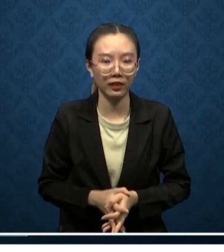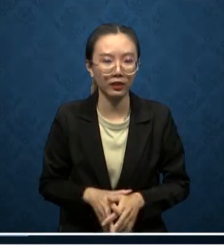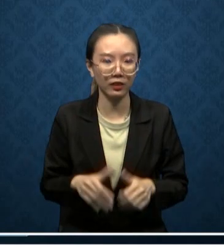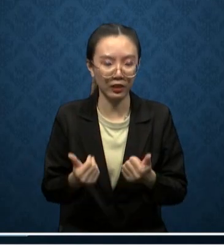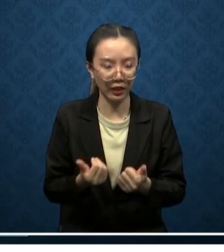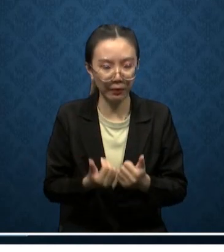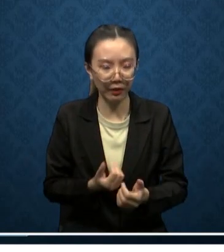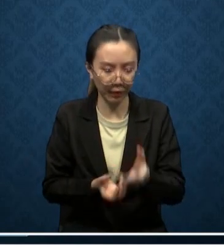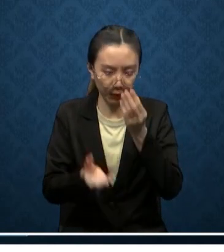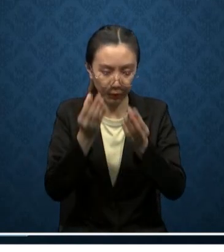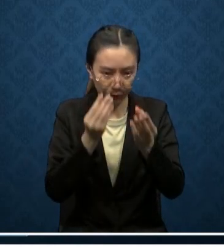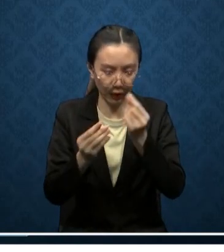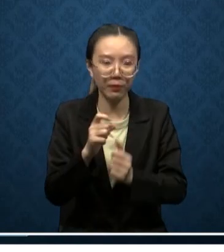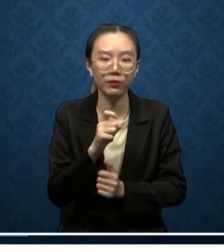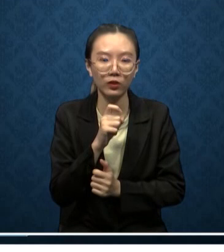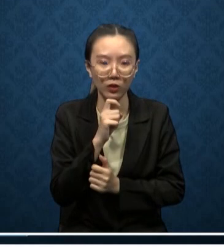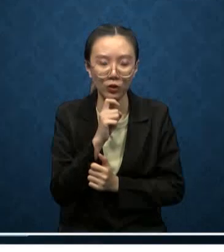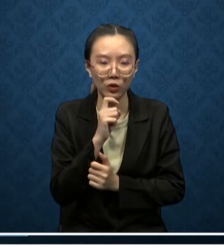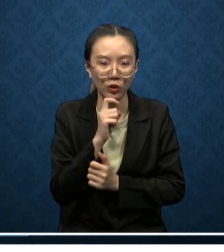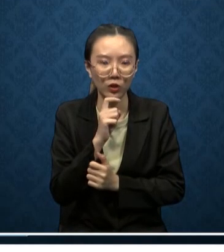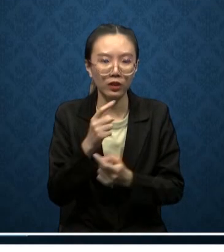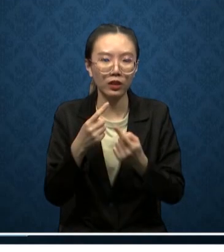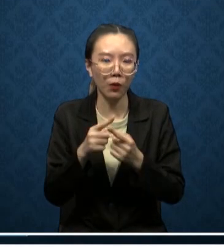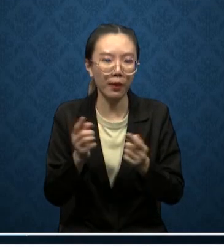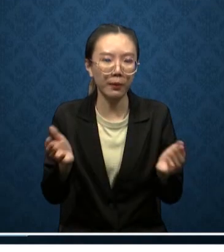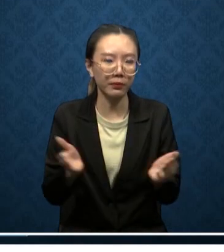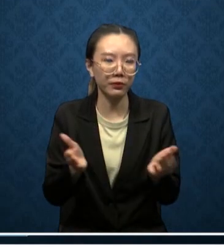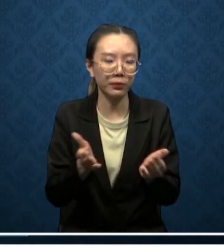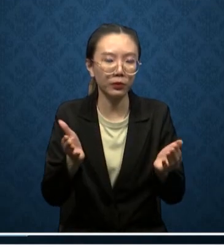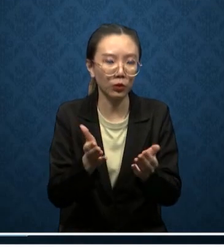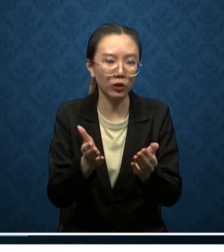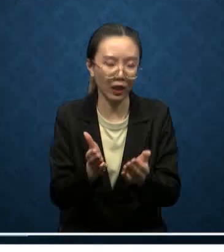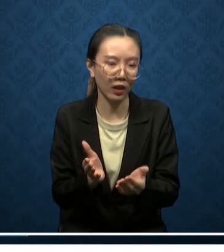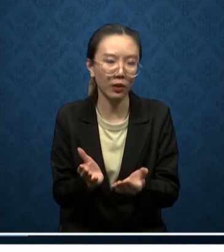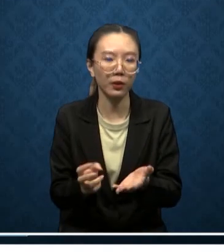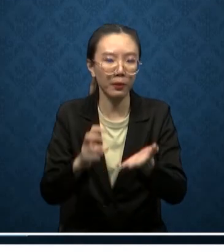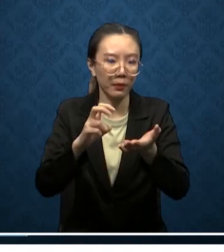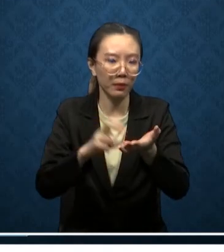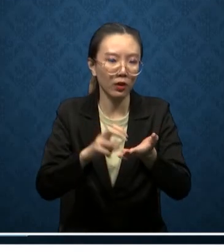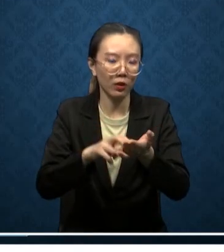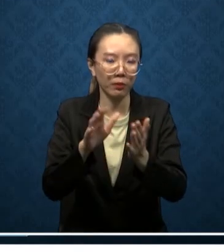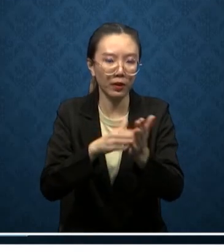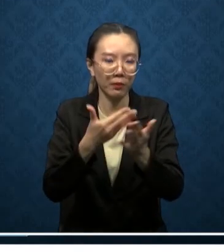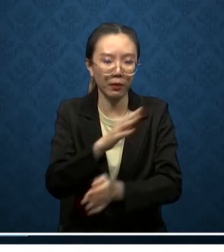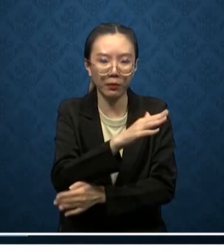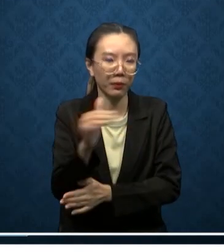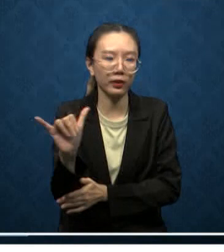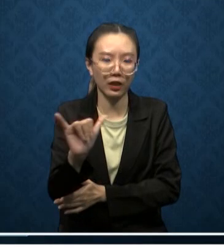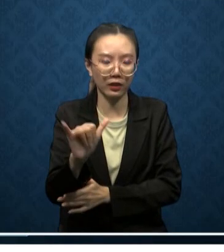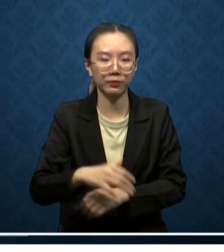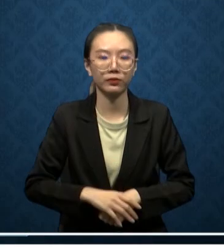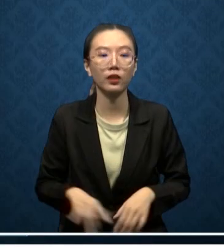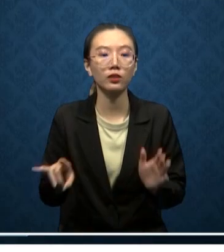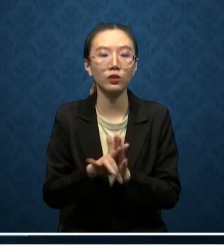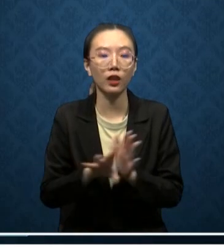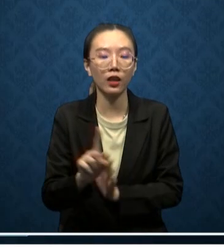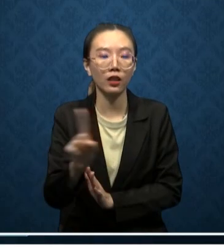ศึกษาความเหมาะสมเท่านั้นเองนะครับที่จะไปขับเคลื่อนหรือส่งผลต่อการขับเคลื่อนยุทศาสตร์ชาติยังไม่ผสนสร็จได้แล้วสุดท้ายอันนึงของเรื่องนี้ก็คือเรา